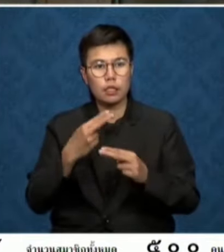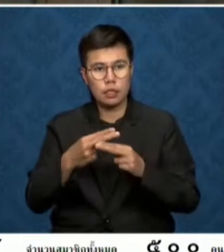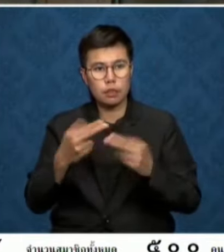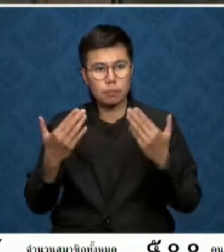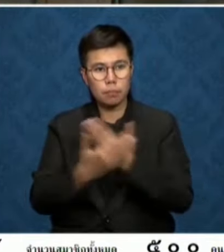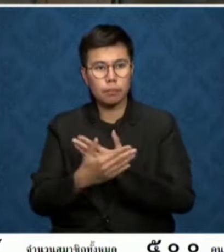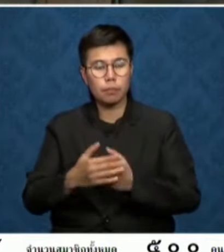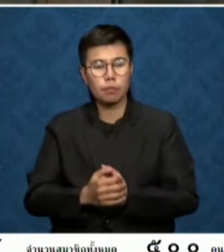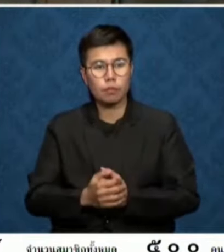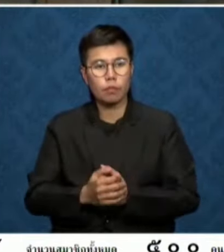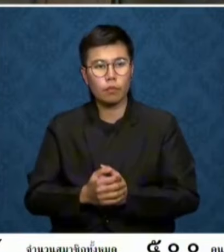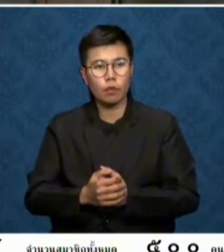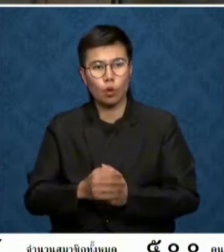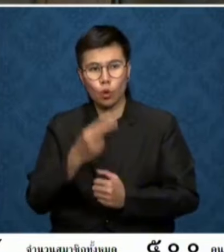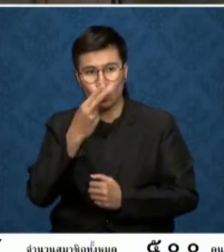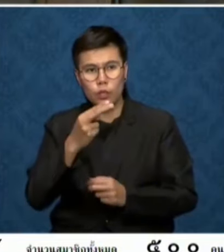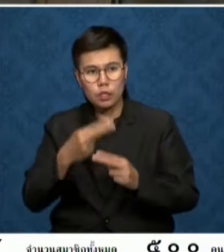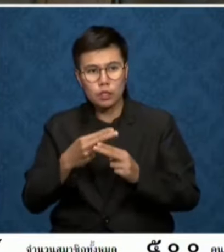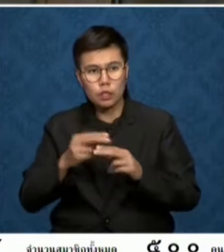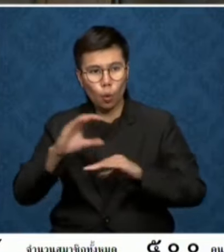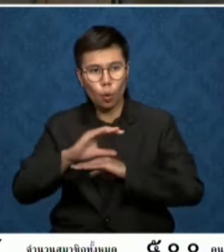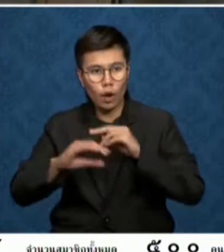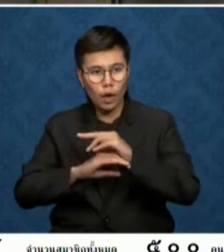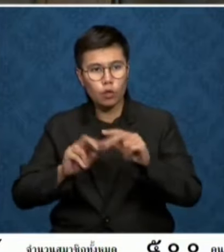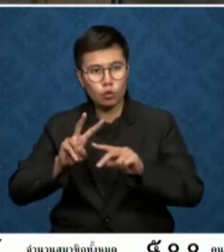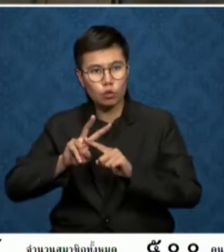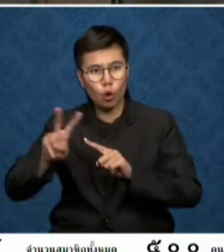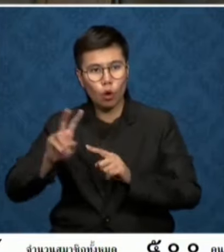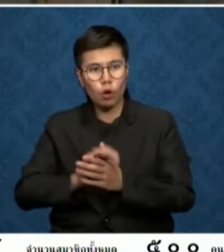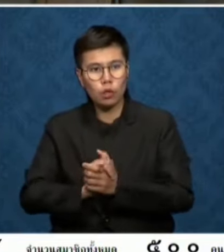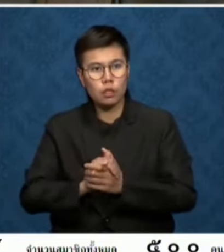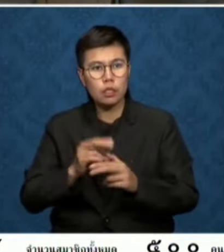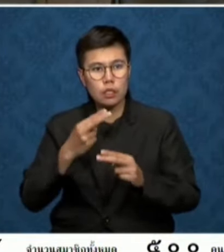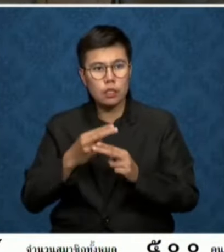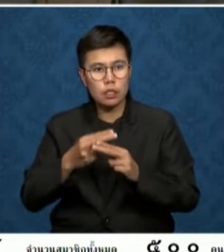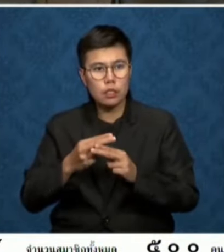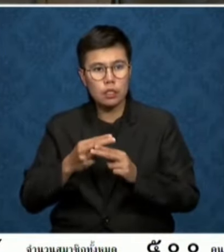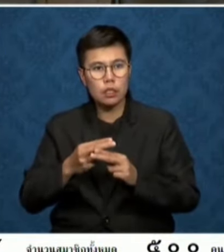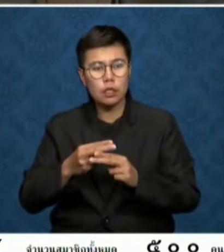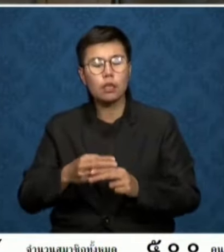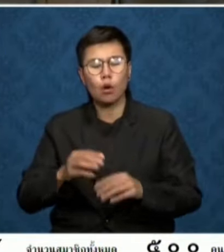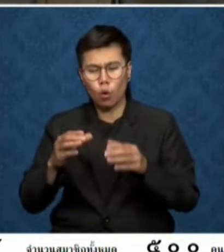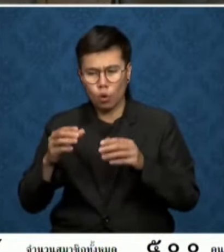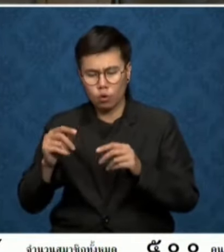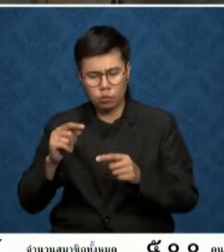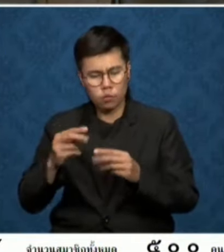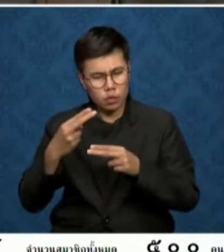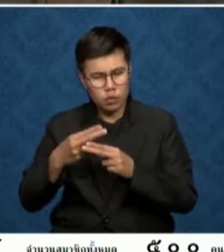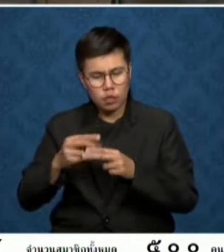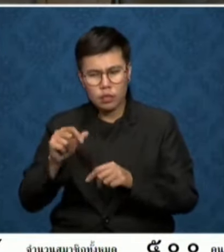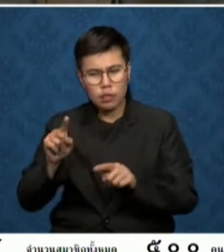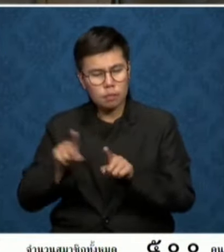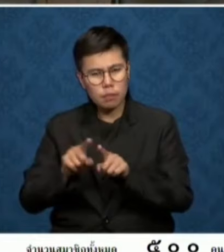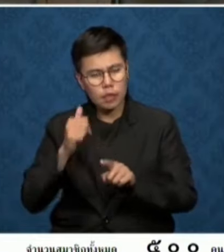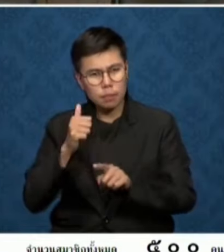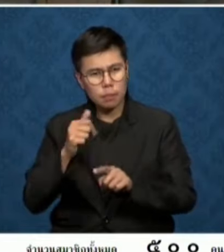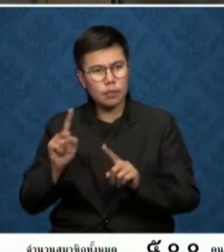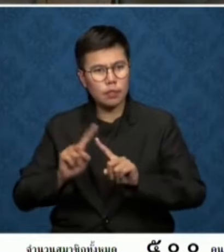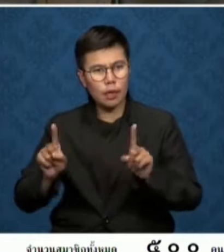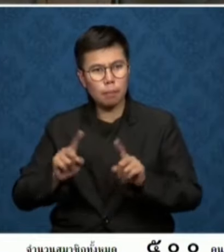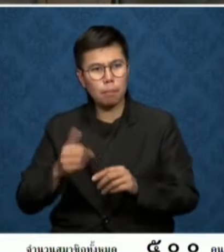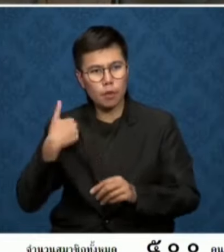แล้วทีนี้พอมาดูชื่อของโครงการที่2ครับเขาก็ยังใช้ชื่อโครงการเดิมแต่มีการเปลี่ยนกลุ่มเป้าหมายทีนี้เราจะมาพูดกันเข